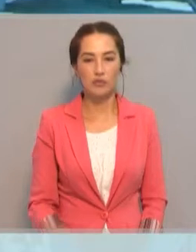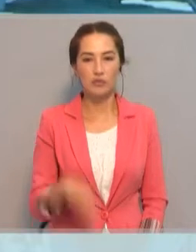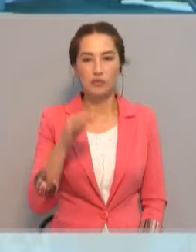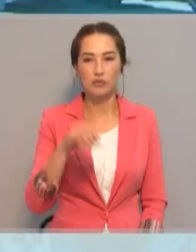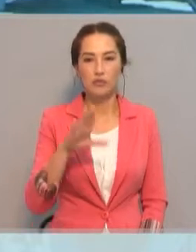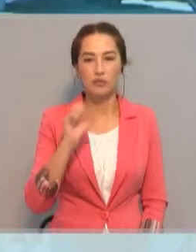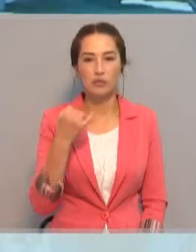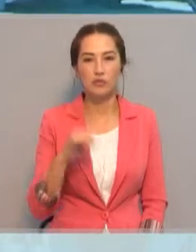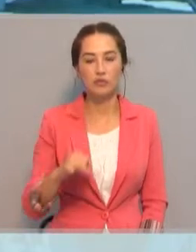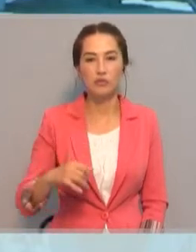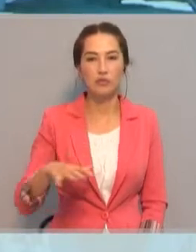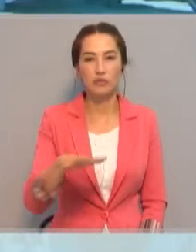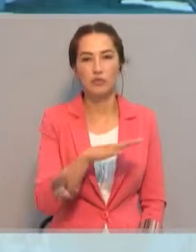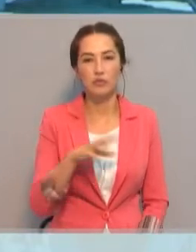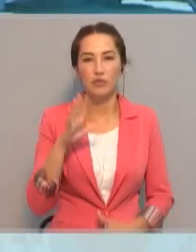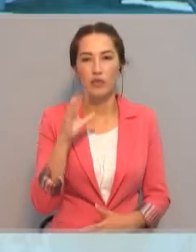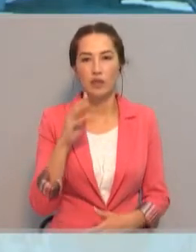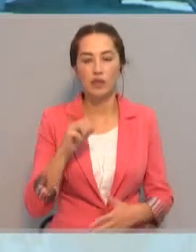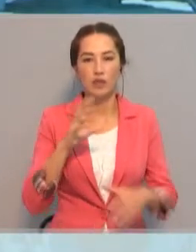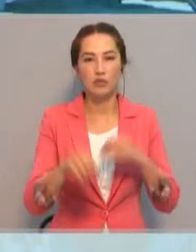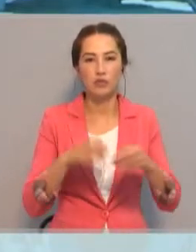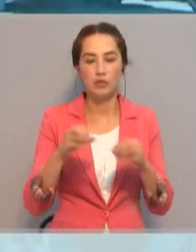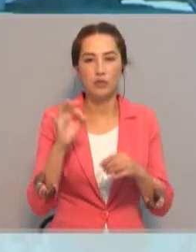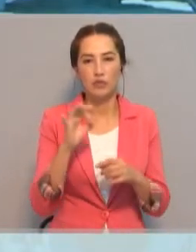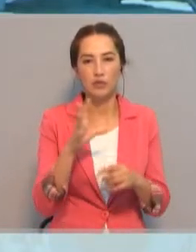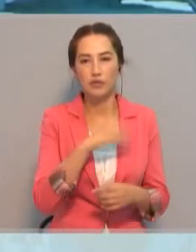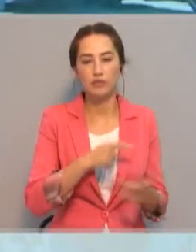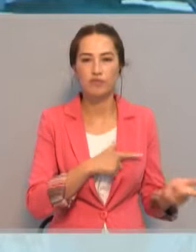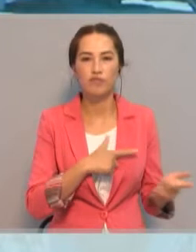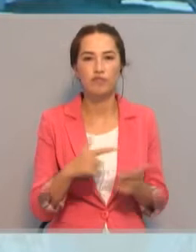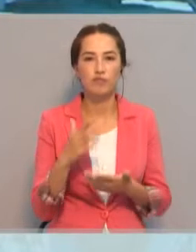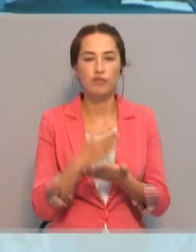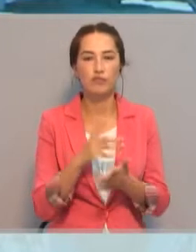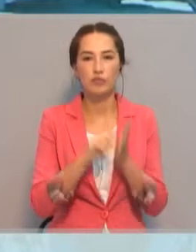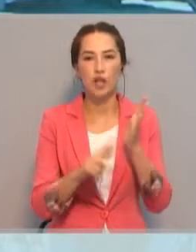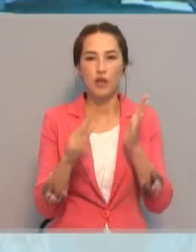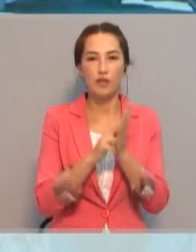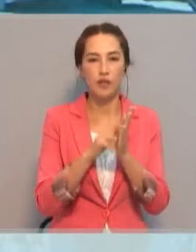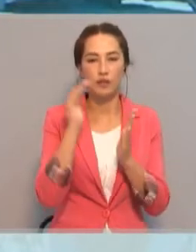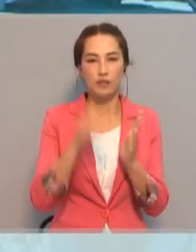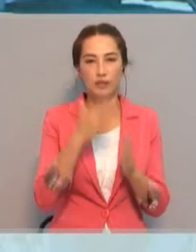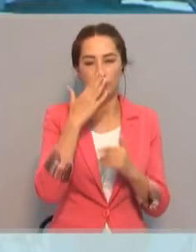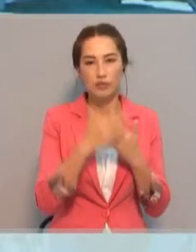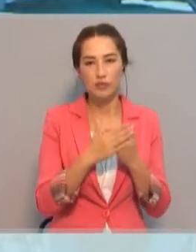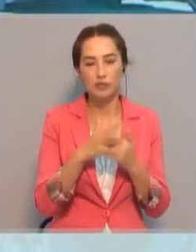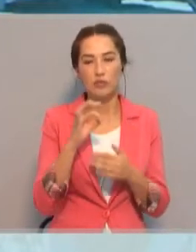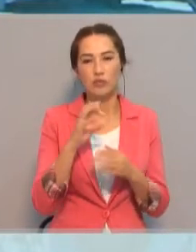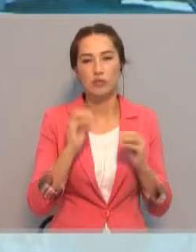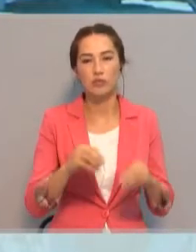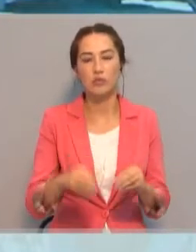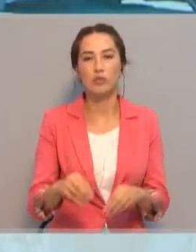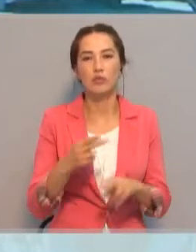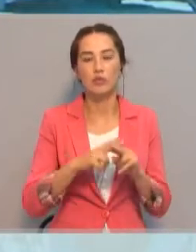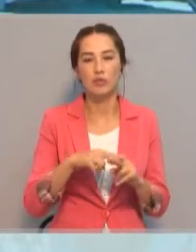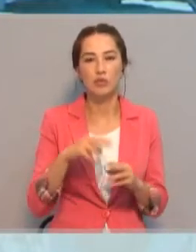Жетсай ауданының шаруалары мақта терім науқанына қызу дайындық үстінде. Өңірде 78 мыңнан астам егістік алқабы болса, ағымдағы